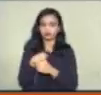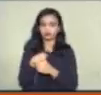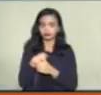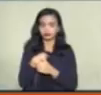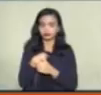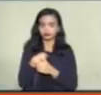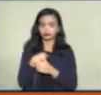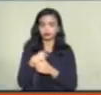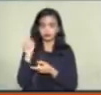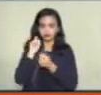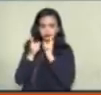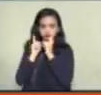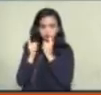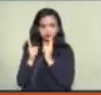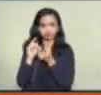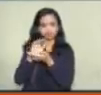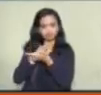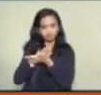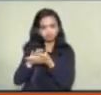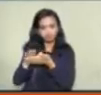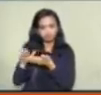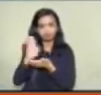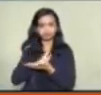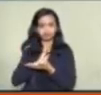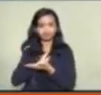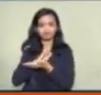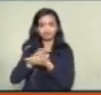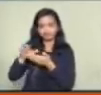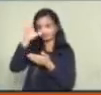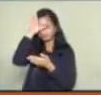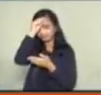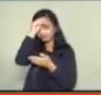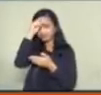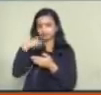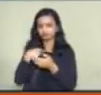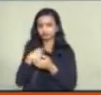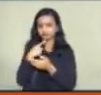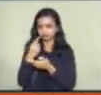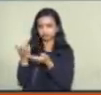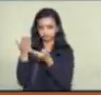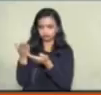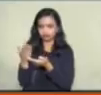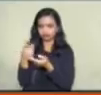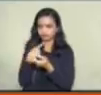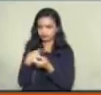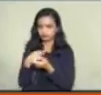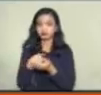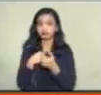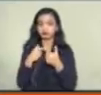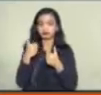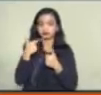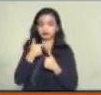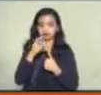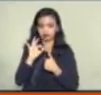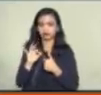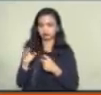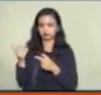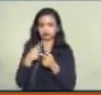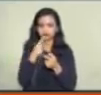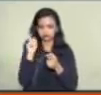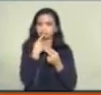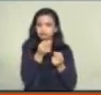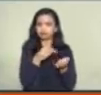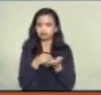niyo, sir? Kinausap ko lang po siya na mabuti na usapang lalaki lang po. Paaminin ko lang po siya. Okay. Sabi po nung girlfriend niya, aminin mo na yung ginawa